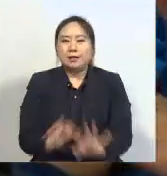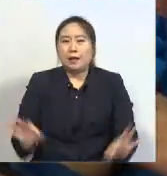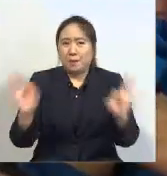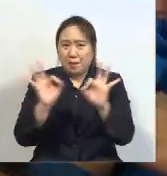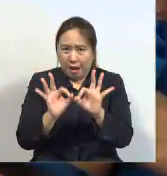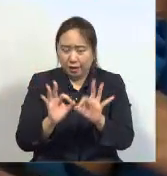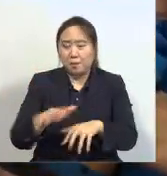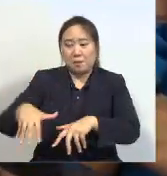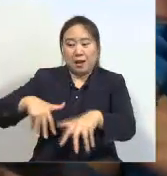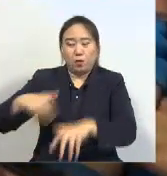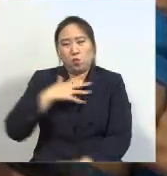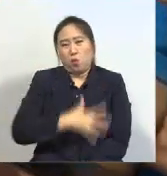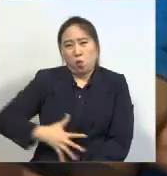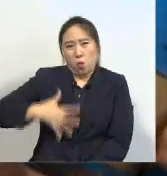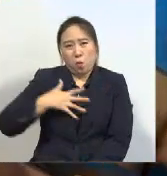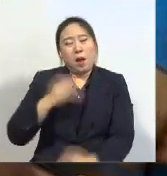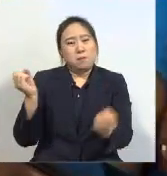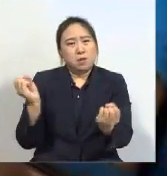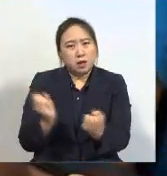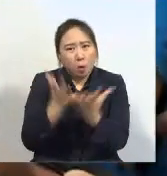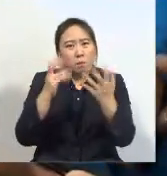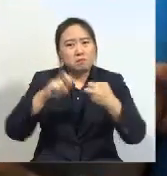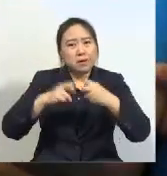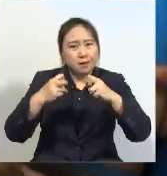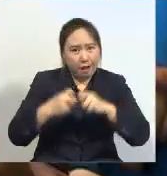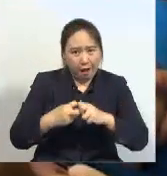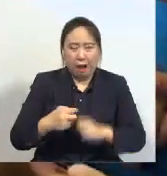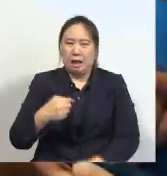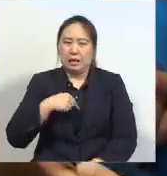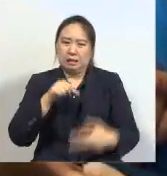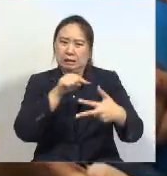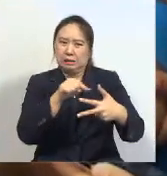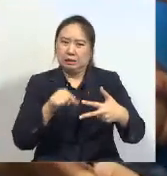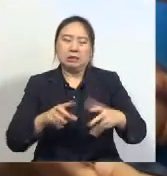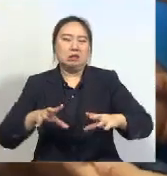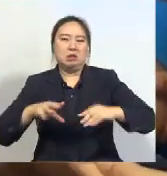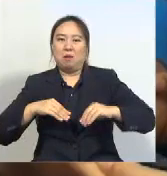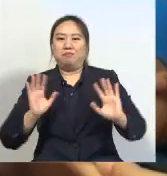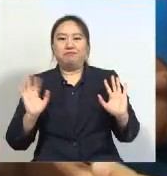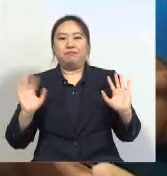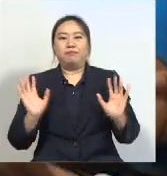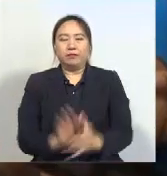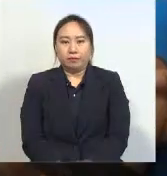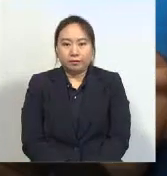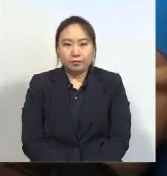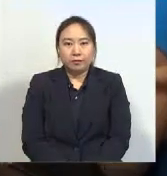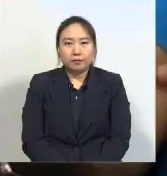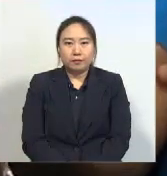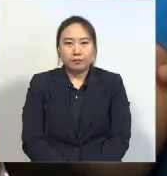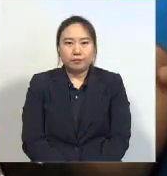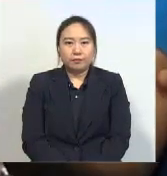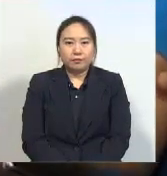ที่มีปัญหาต่อสุขภาพต่อชีวิตประชาชนเราเห็นชอบด้วยไม่ได้ฟังเสียงคุณอนุทินกัน